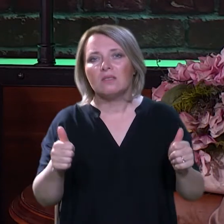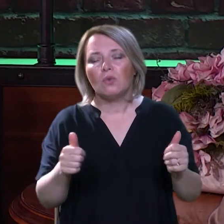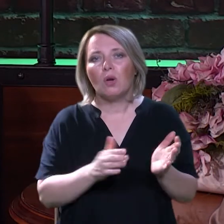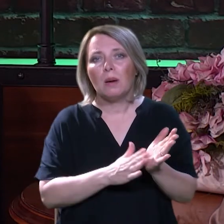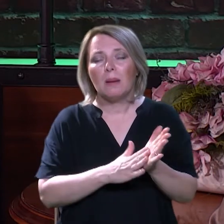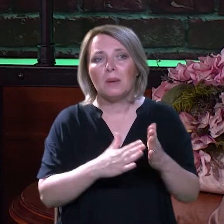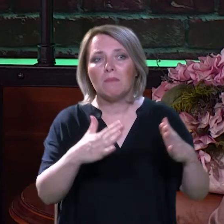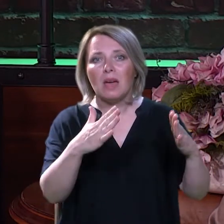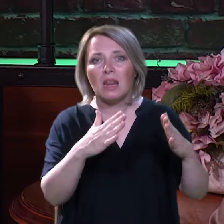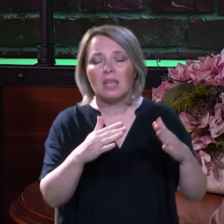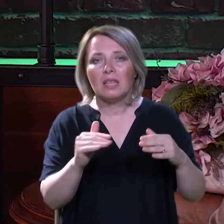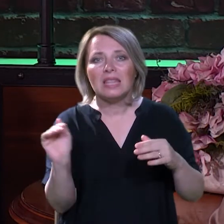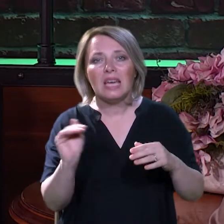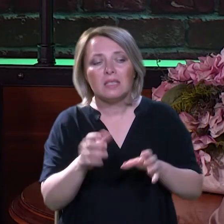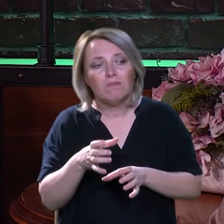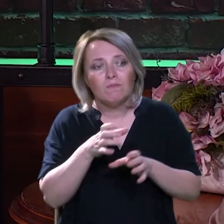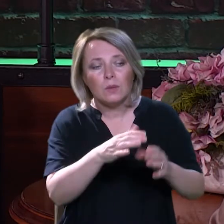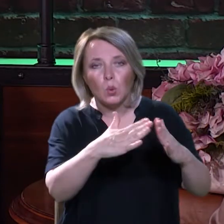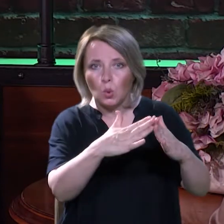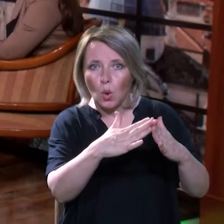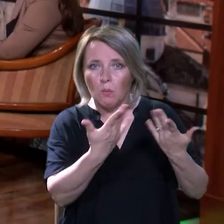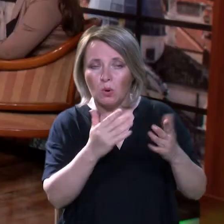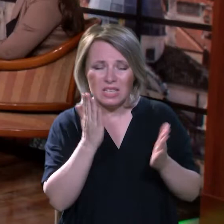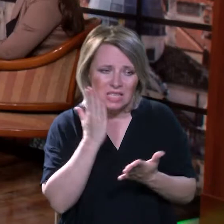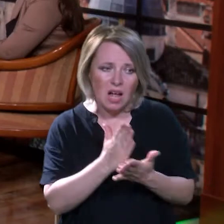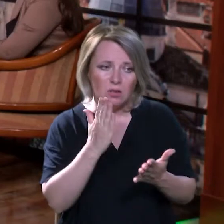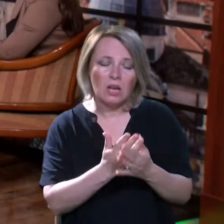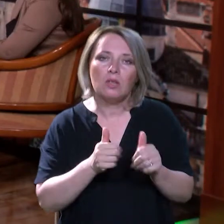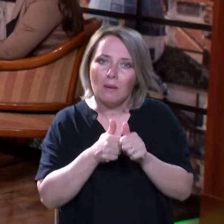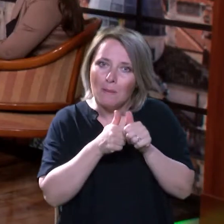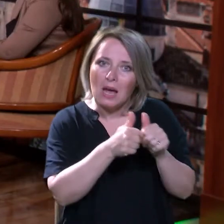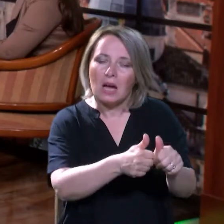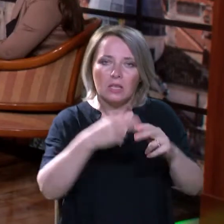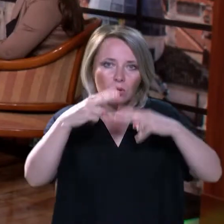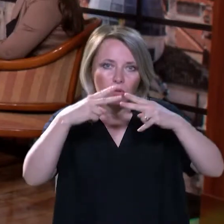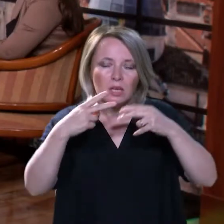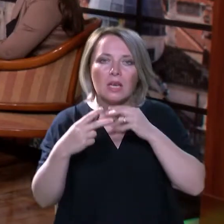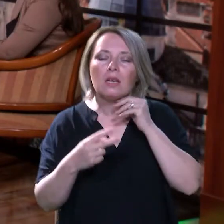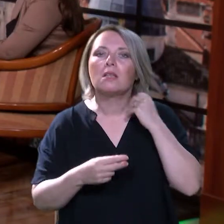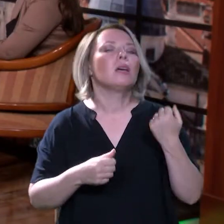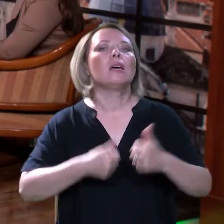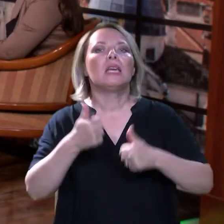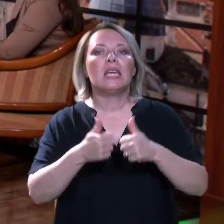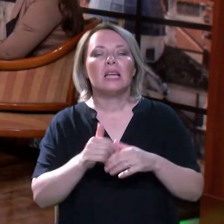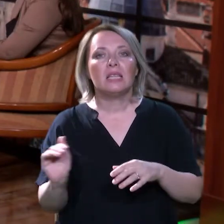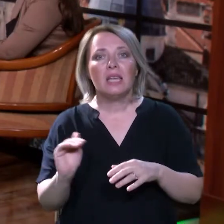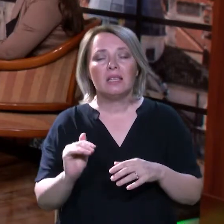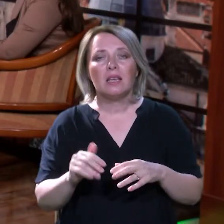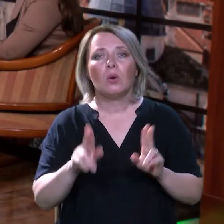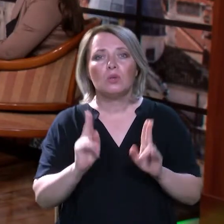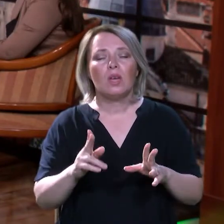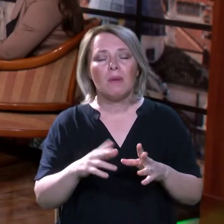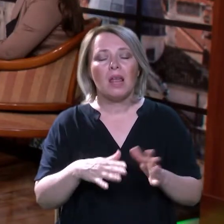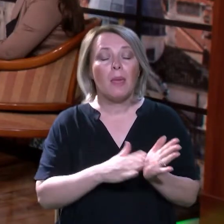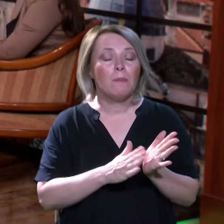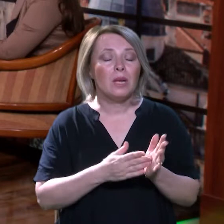domu Maslina, primjerice, i koja trebaju stalno praćenje, stalno kontroliranje. Ili djeca koja su imale nekakve gubitke obitelji,